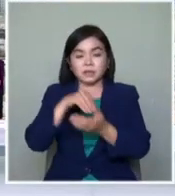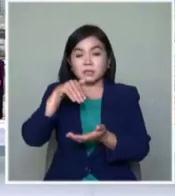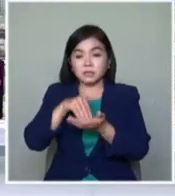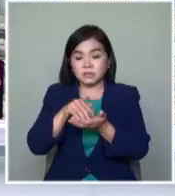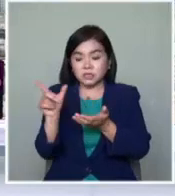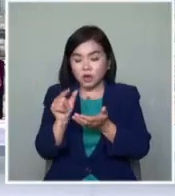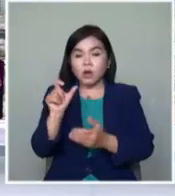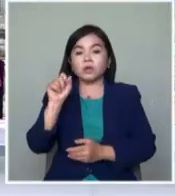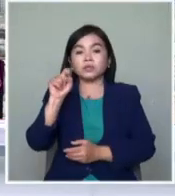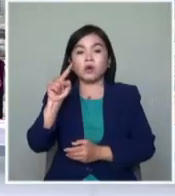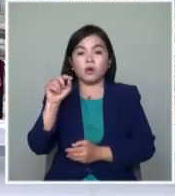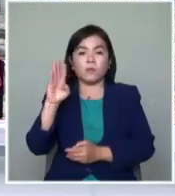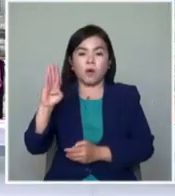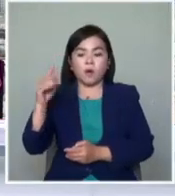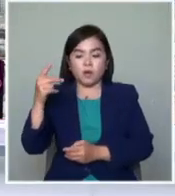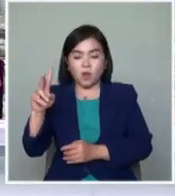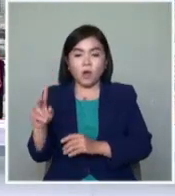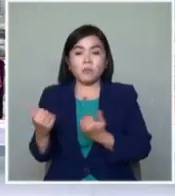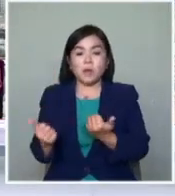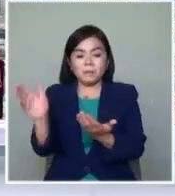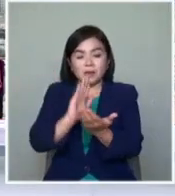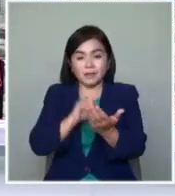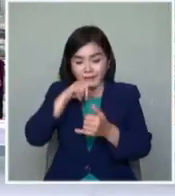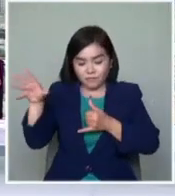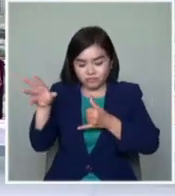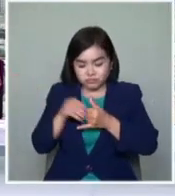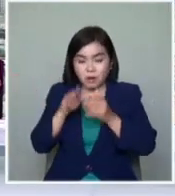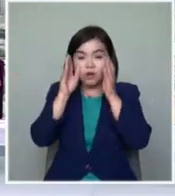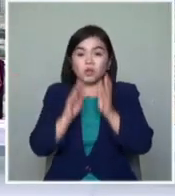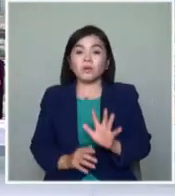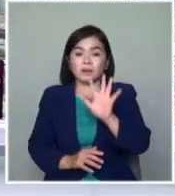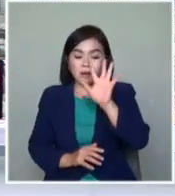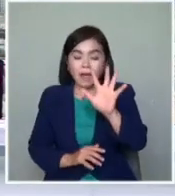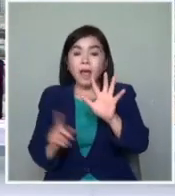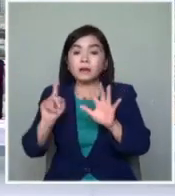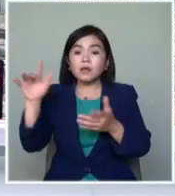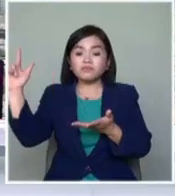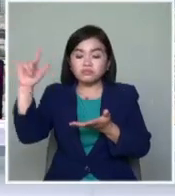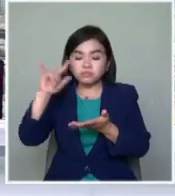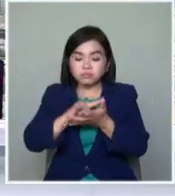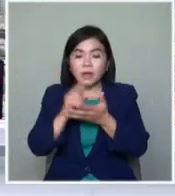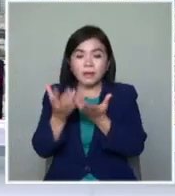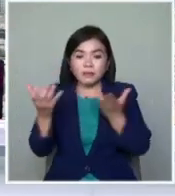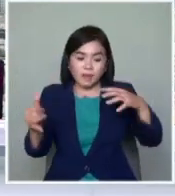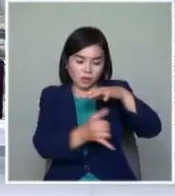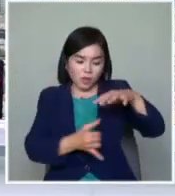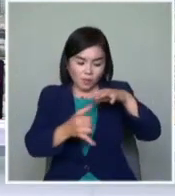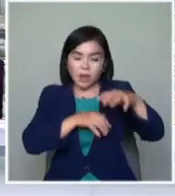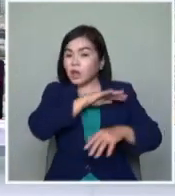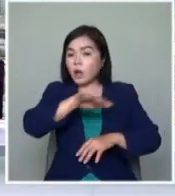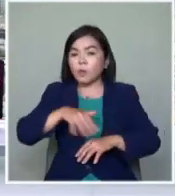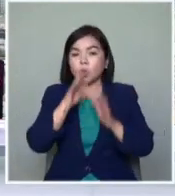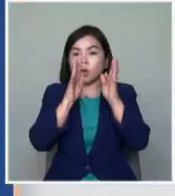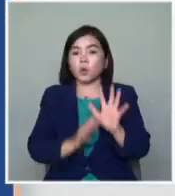นของผู้ติดเชื้อโควิด -19 บวกเพิ่มขึ้นมา5รายด้วยกันนะคะ5รายนี้กลับมาจากต่างประเทศแล้วก็อยู่ในสเตทควอนทีนทั้งหมดเลยนะคะ